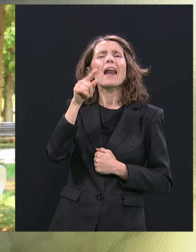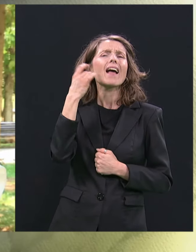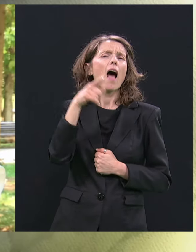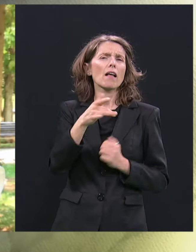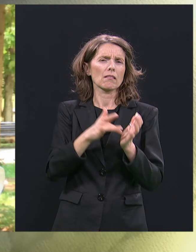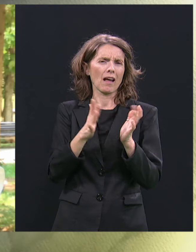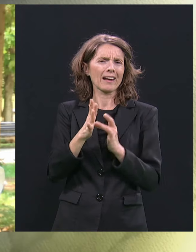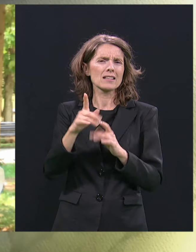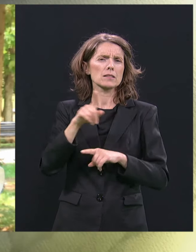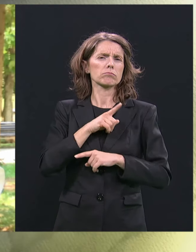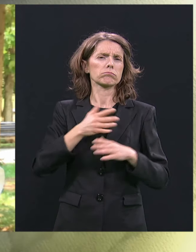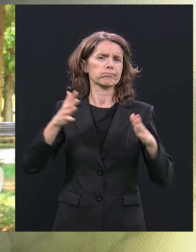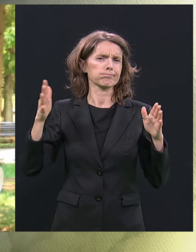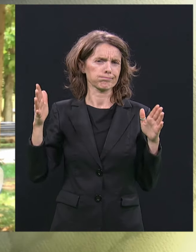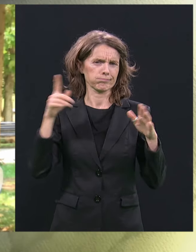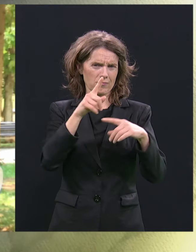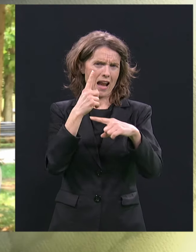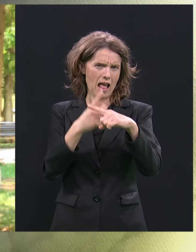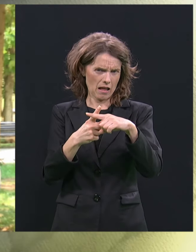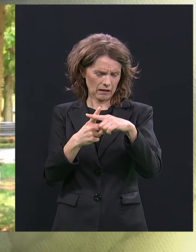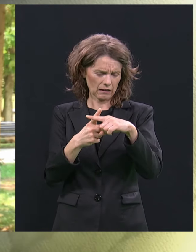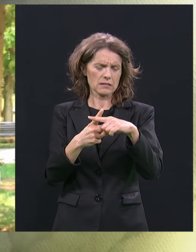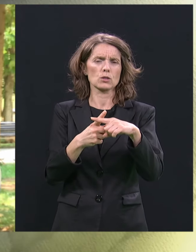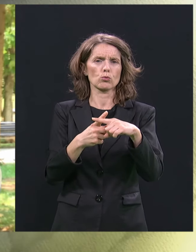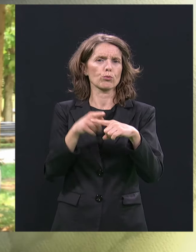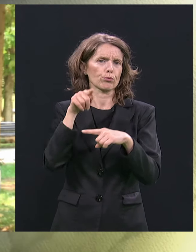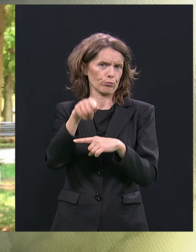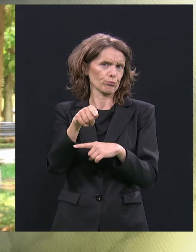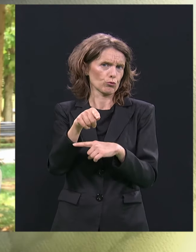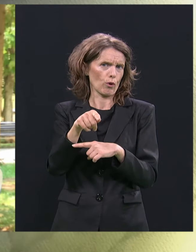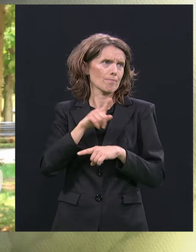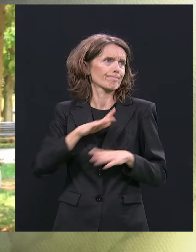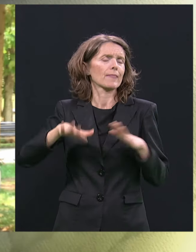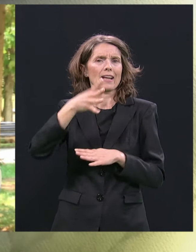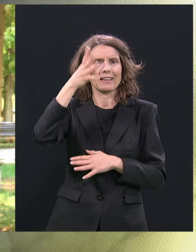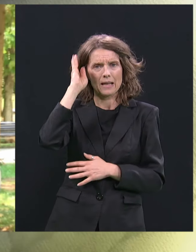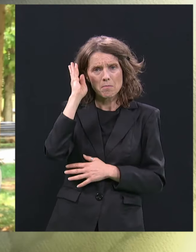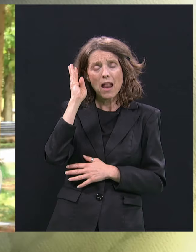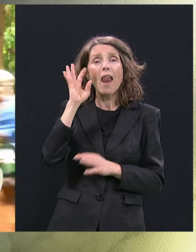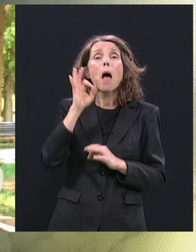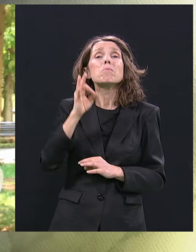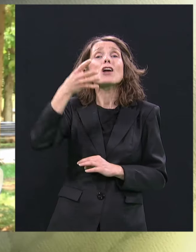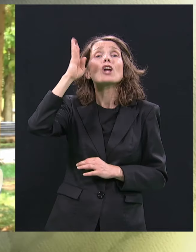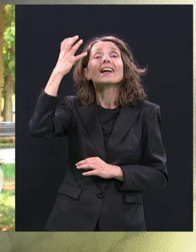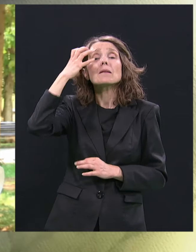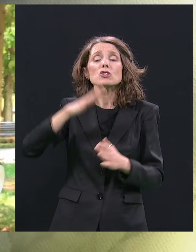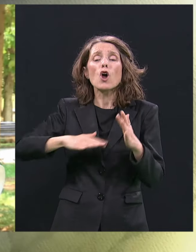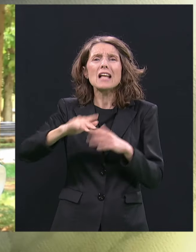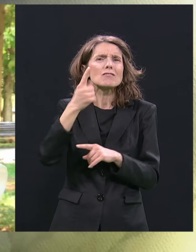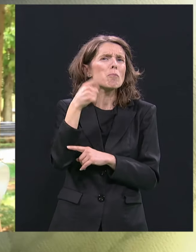u samom tom Rimskom carstvu došlo je i do izjednačavanja hrišćana sa mnogobožačkom